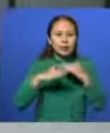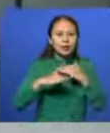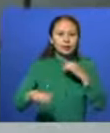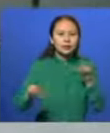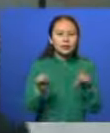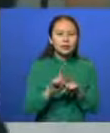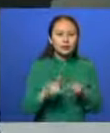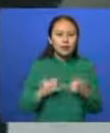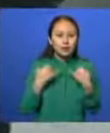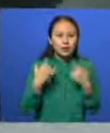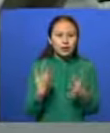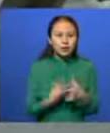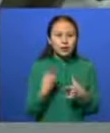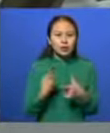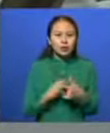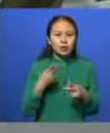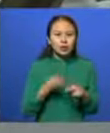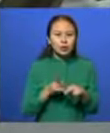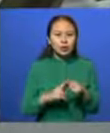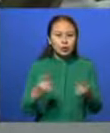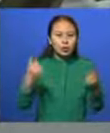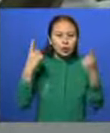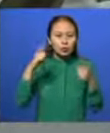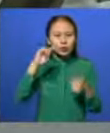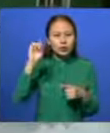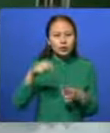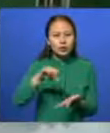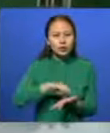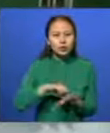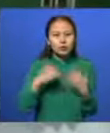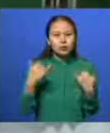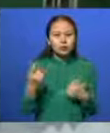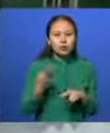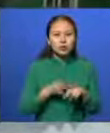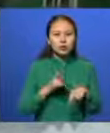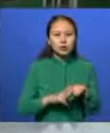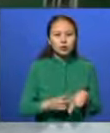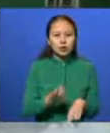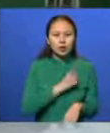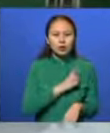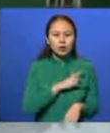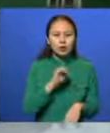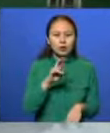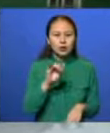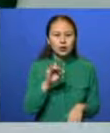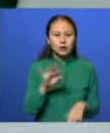ардагерлерді ардақтайық атты бастамасының аясында еріктілер Ұлы Отан соғысының ардагері бүгінде жалғыз өз тұрып жатқан